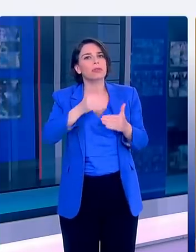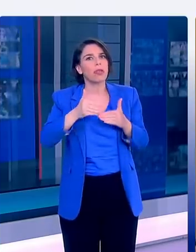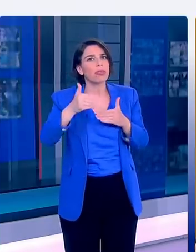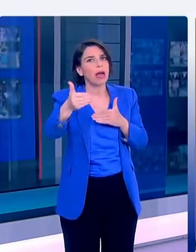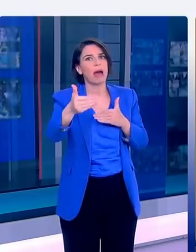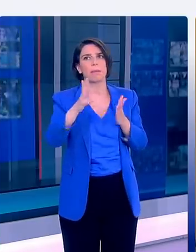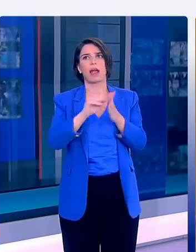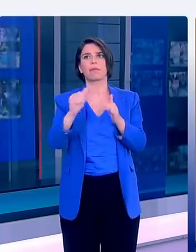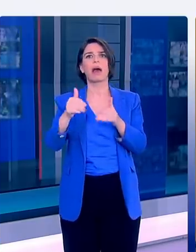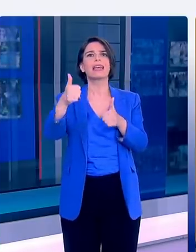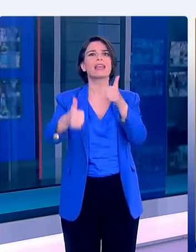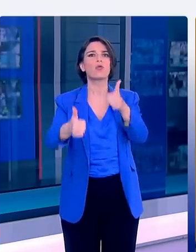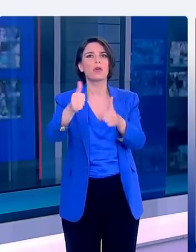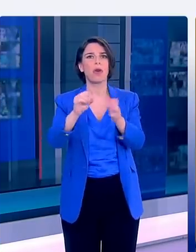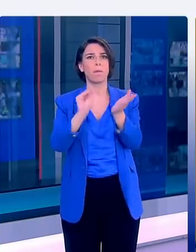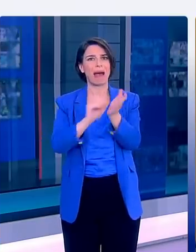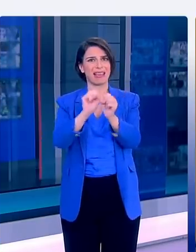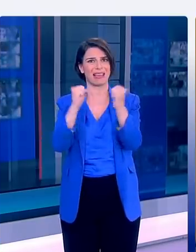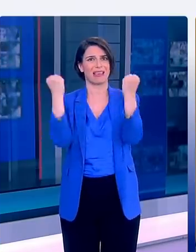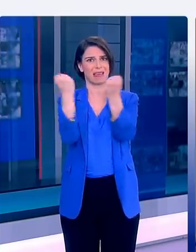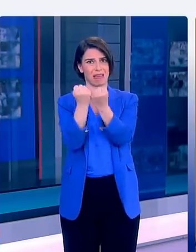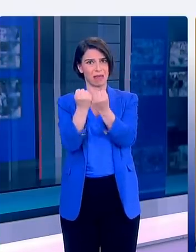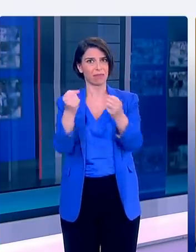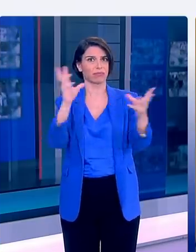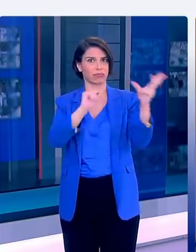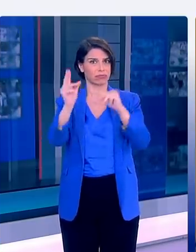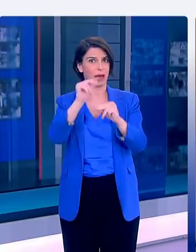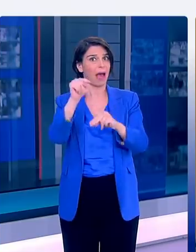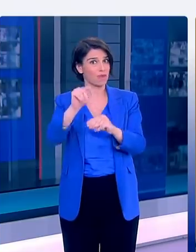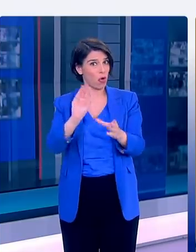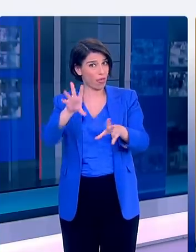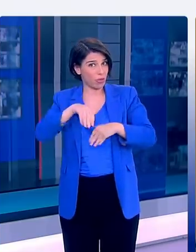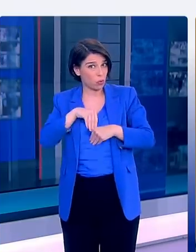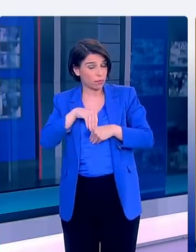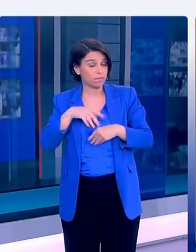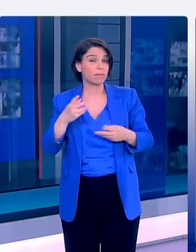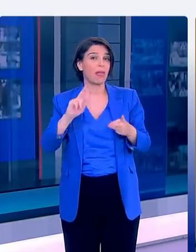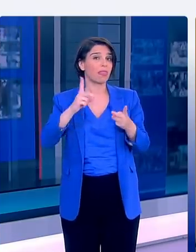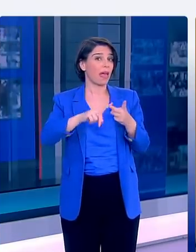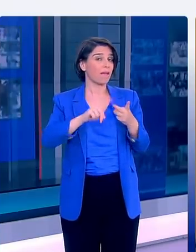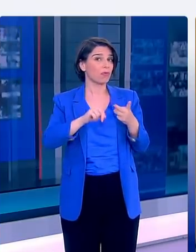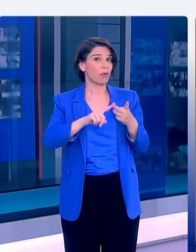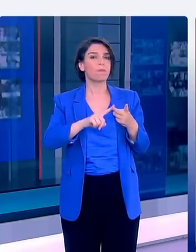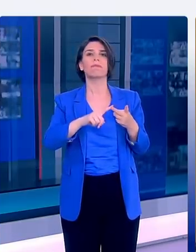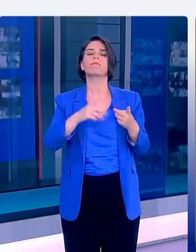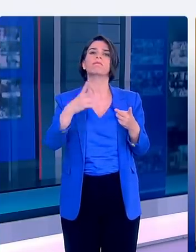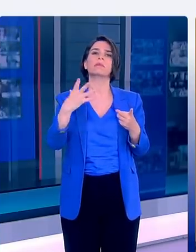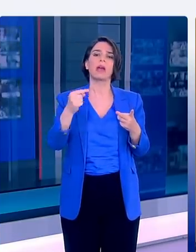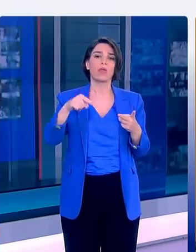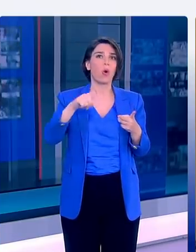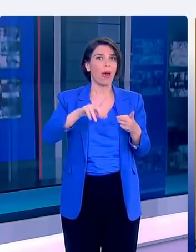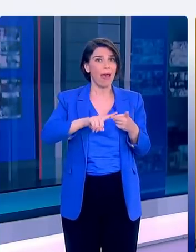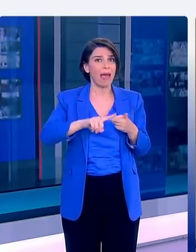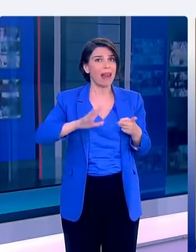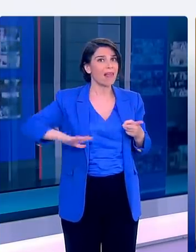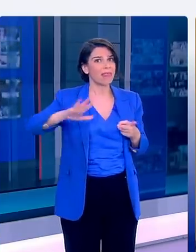συνόδου κορυφής του Ιουνίου. Και μια δεύτερη ερώτηση, αν μου επιτρέπετε, κύριε Πρόεδρε, υπάρχει πολύ μεγάλο ζήτημα πλέον στην Ελλάδα και σε άλλες χώρες, αλλά στην Ελλάδα πολύ